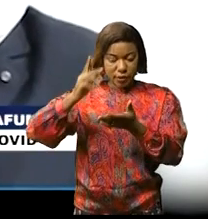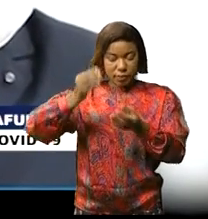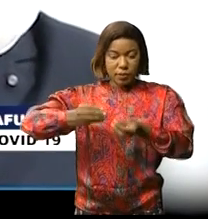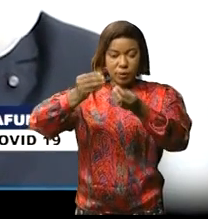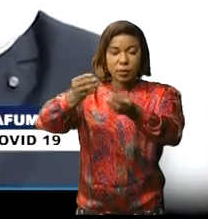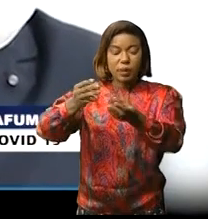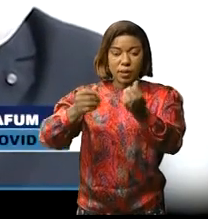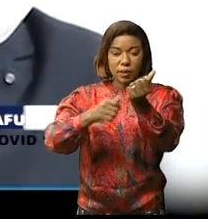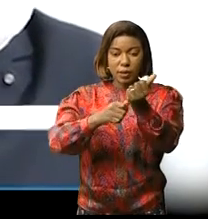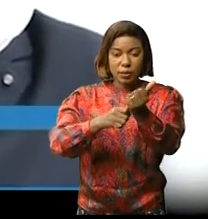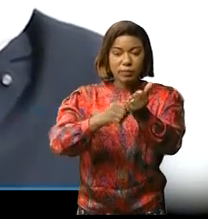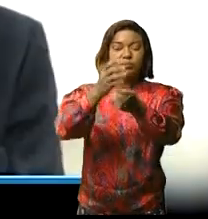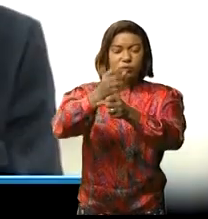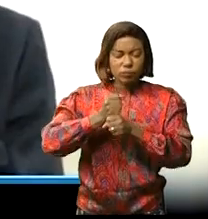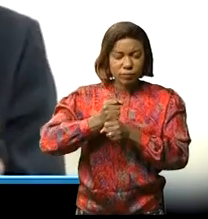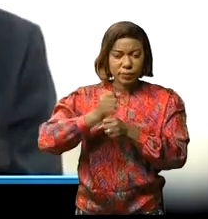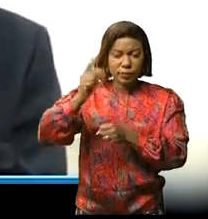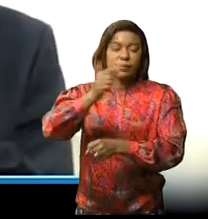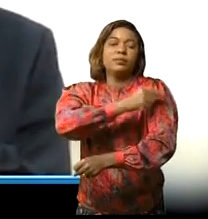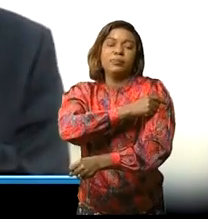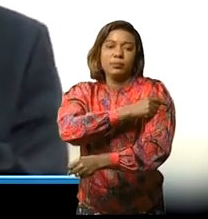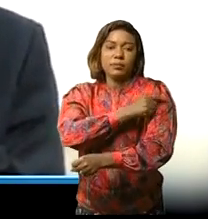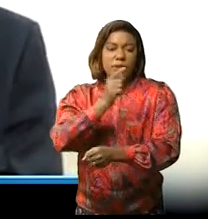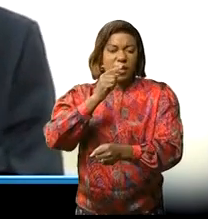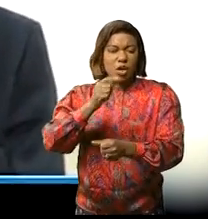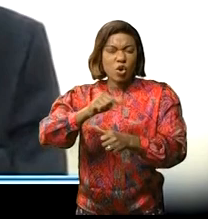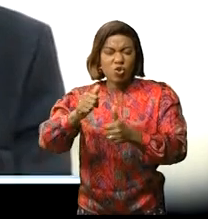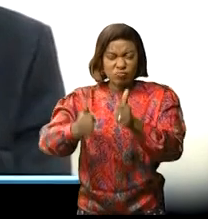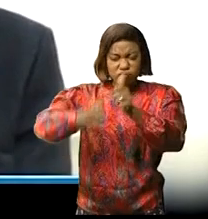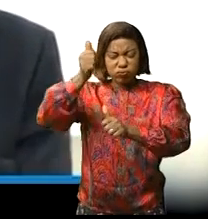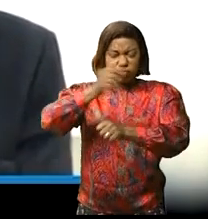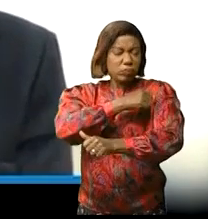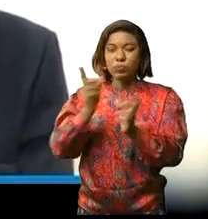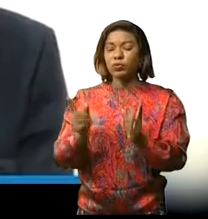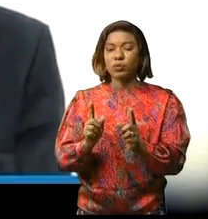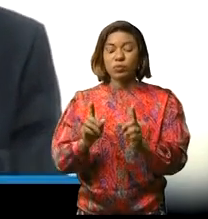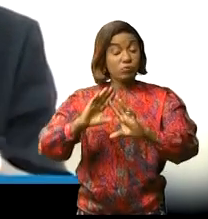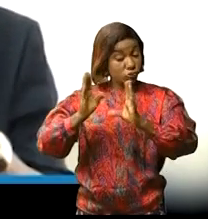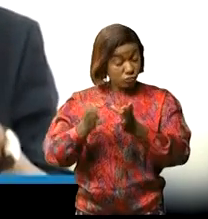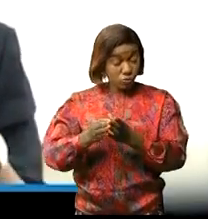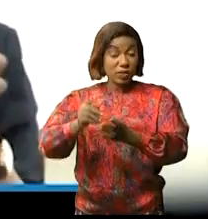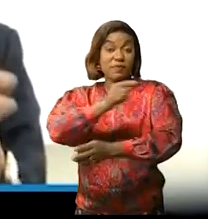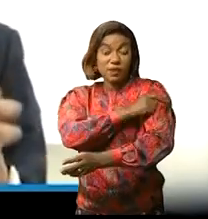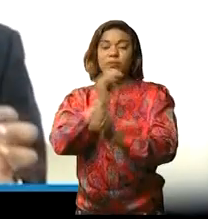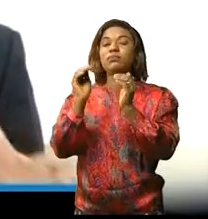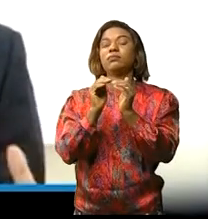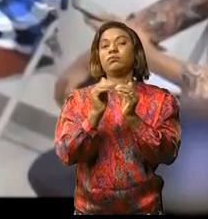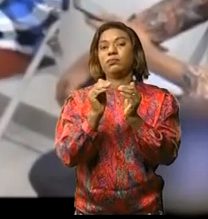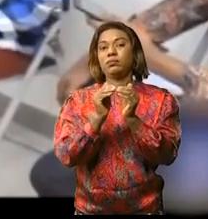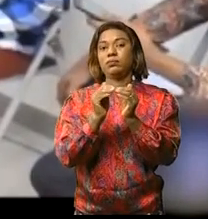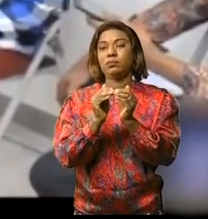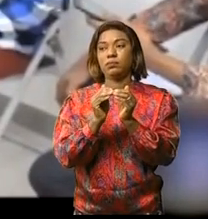qui avaient déjà reçu leur première dose. Il n'y a pas un vaccin qui est supérieur à l'autre. Tous les vaccins ont les mêmes